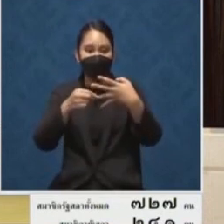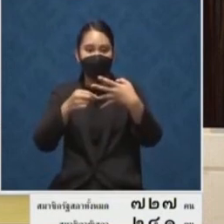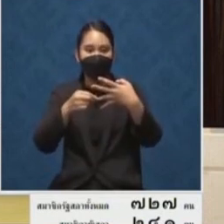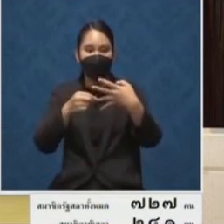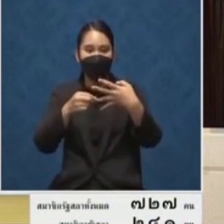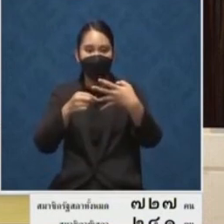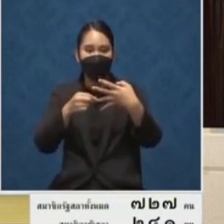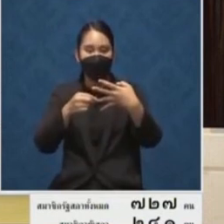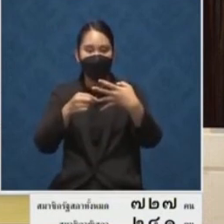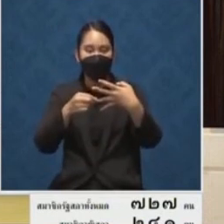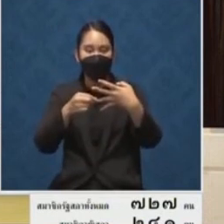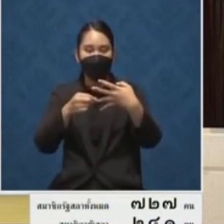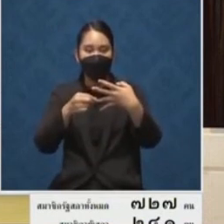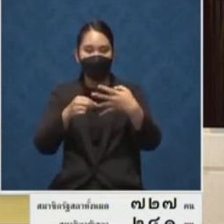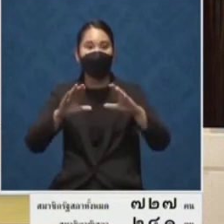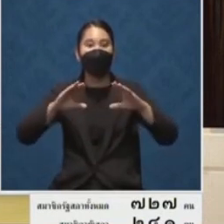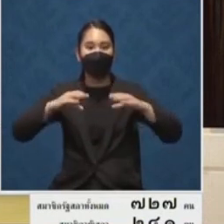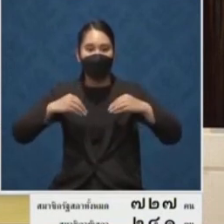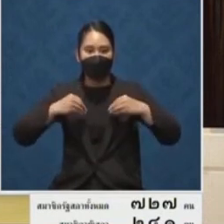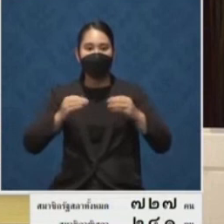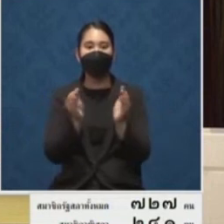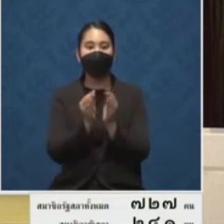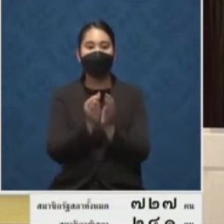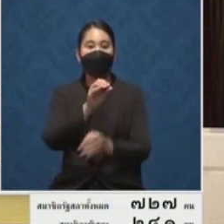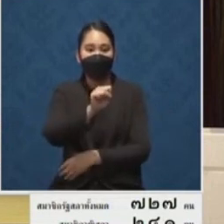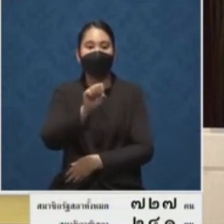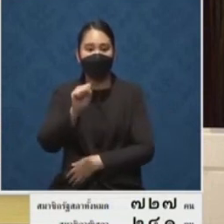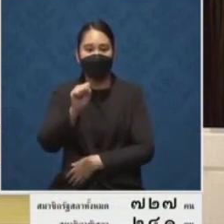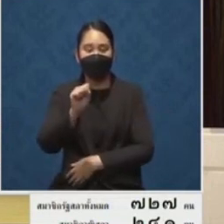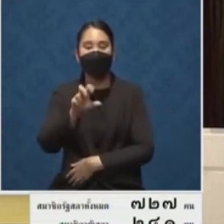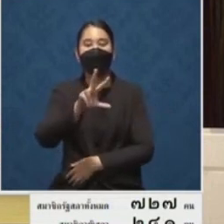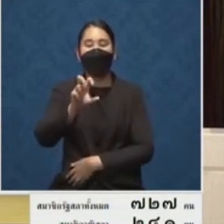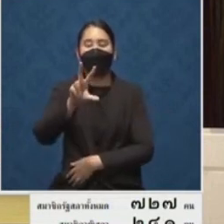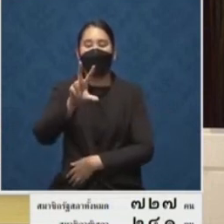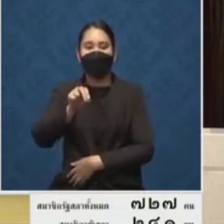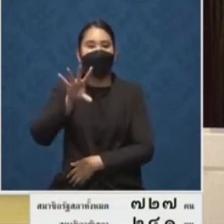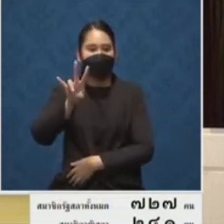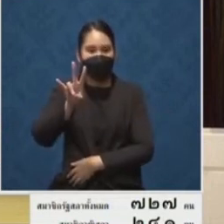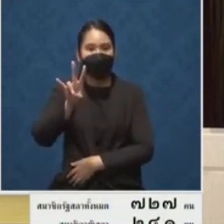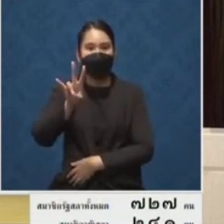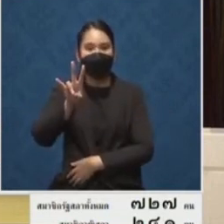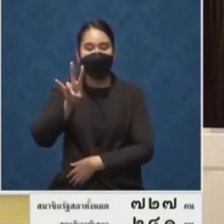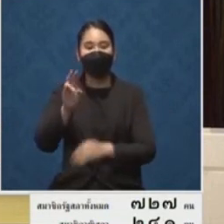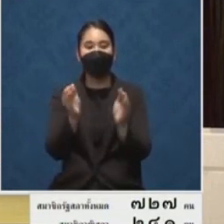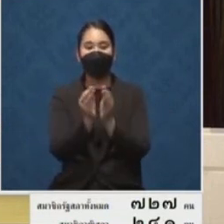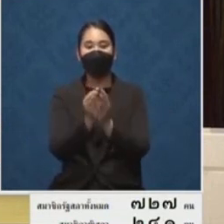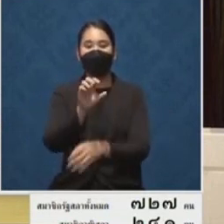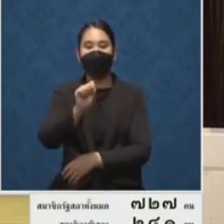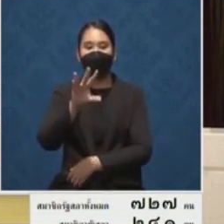ร่างรัฐธรรมนูญแก้ไขเพิ่มเติมฉบับที่3ลำดับ1รับหลักการคะแนนสส